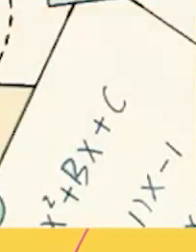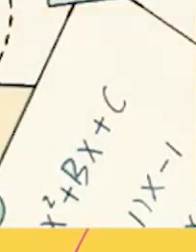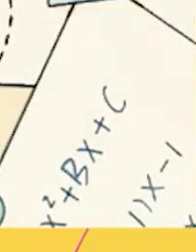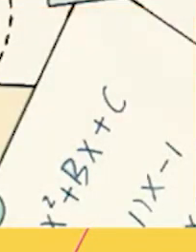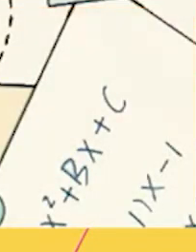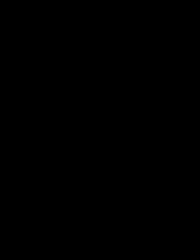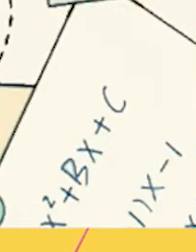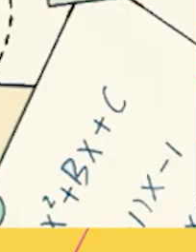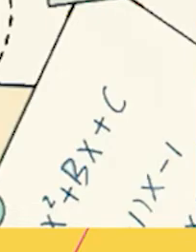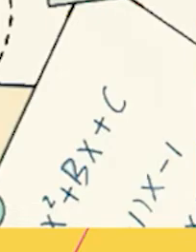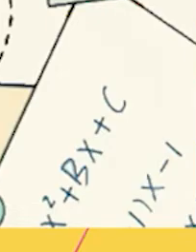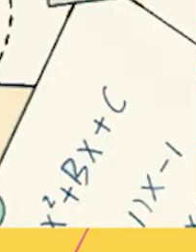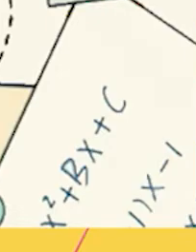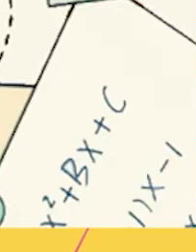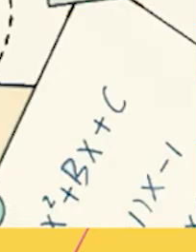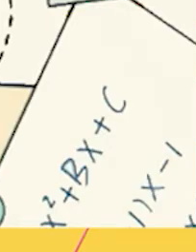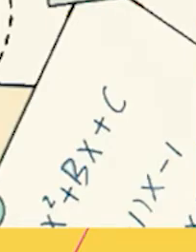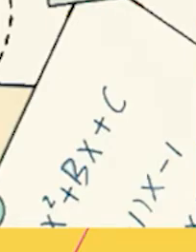Matalino!